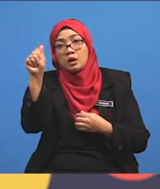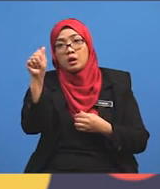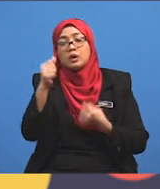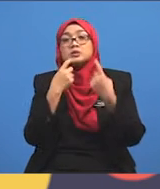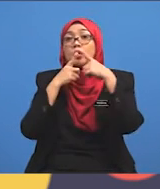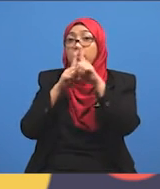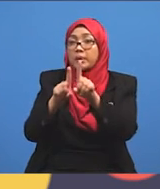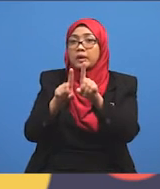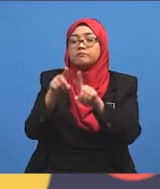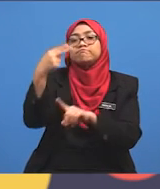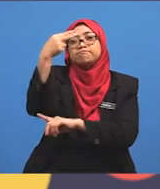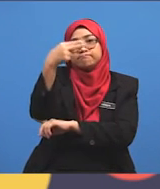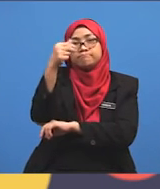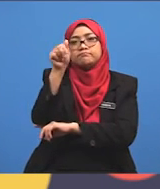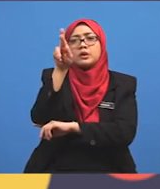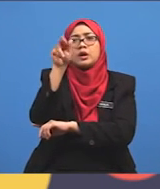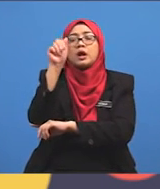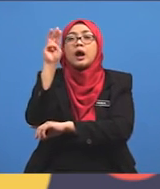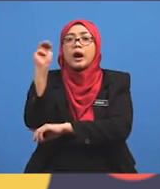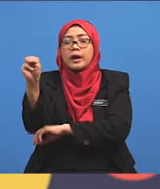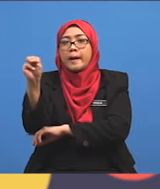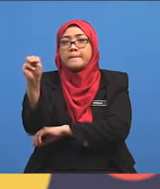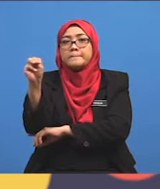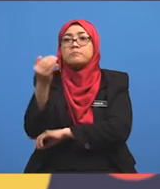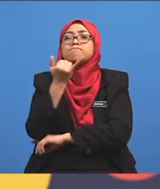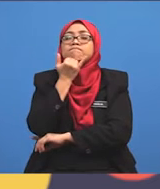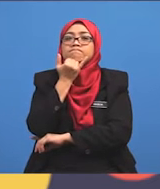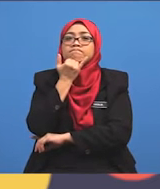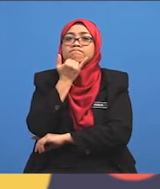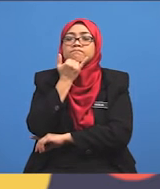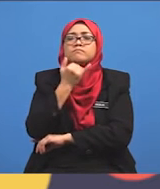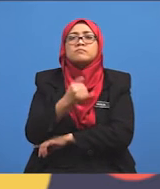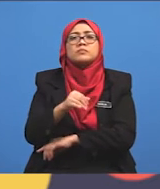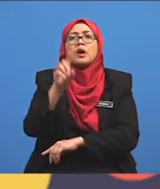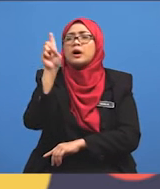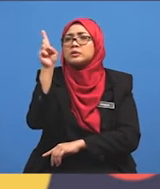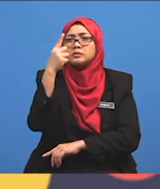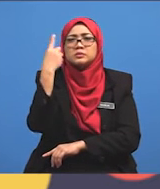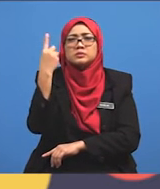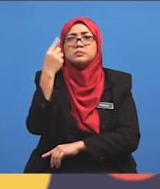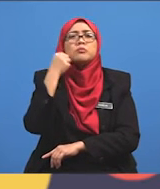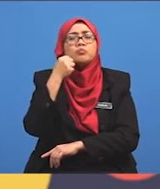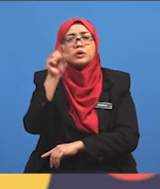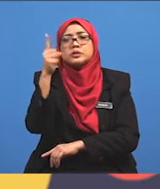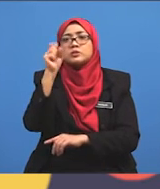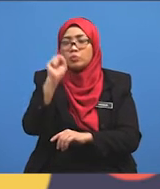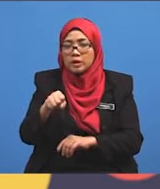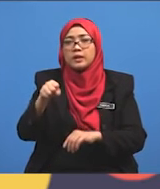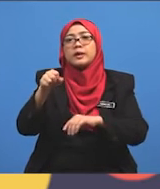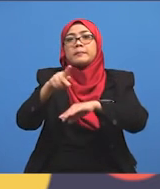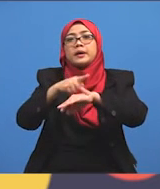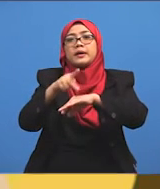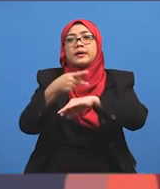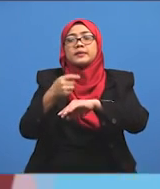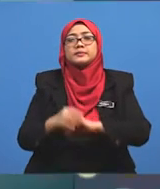Jawapannya ialah haram kerana sutera hanya diharuskan untuk kaum perempuan saja.